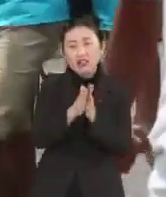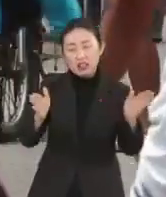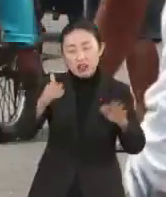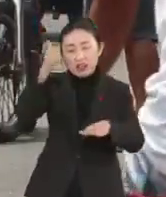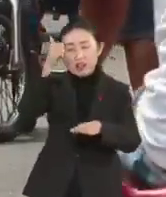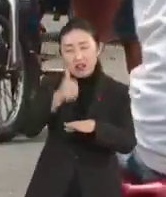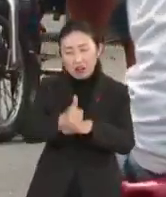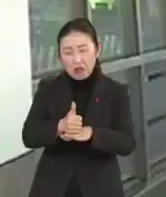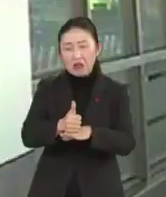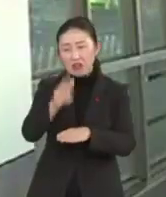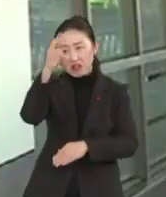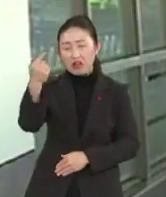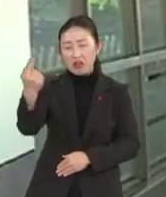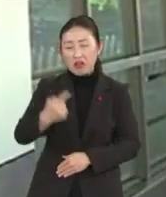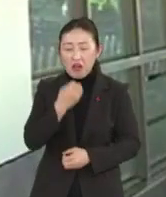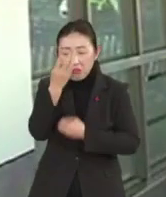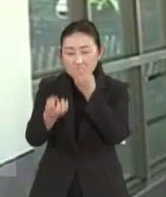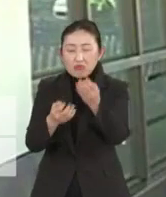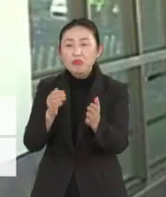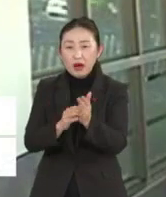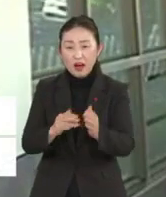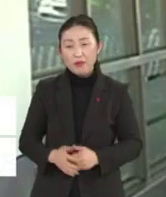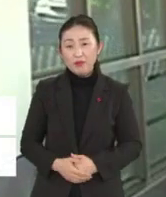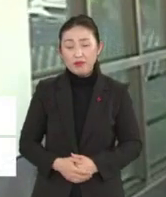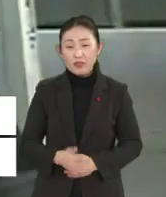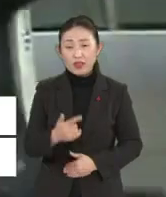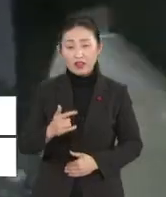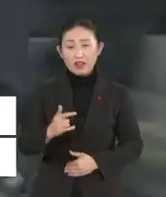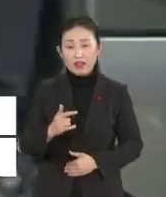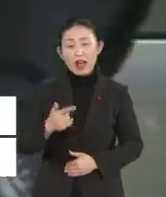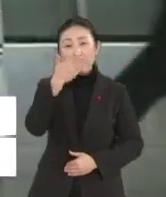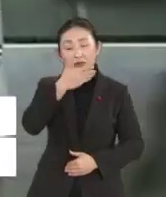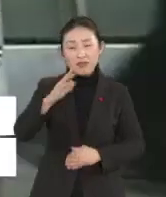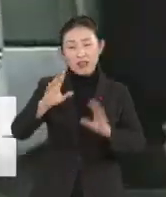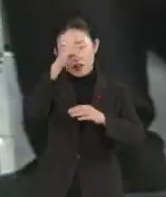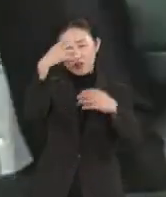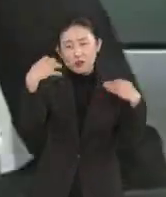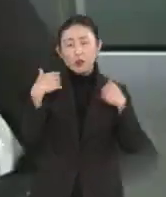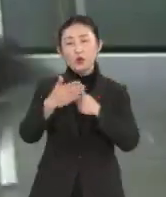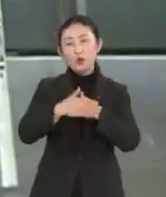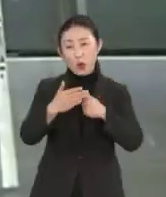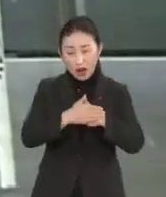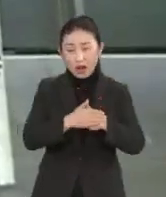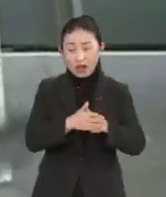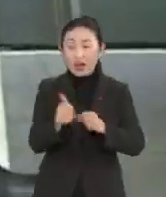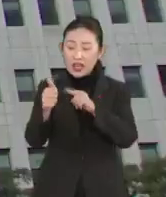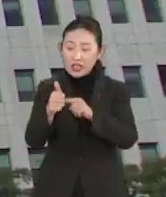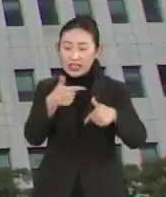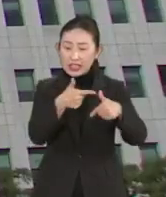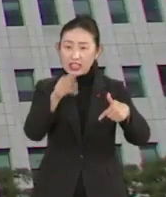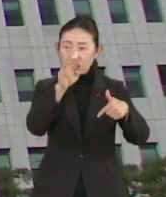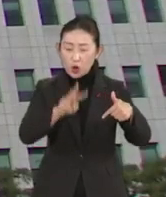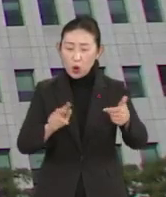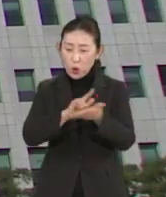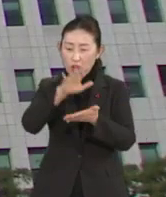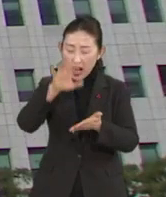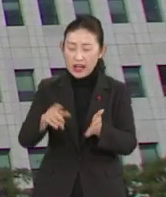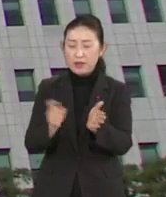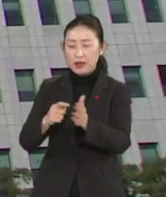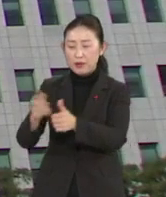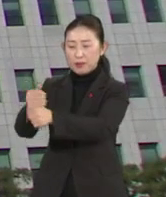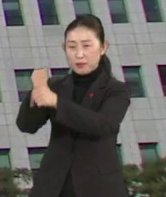a씨는 결국 자수했습니다 인터폴의 공조를 받은 경찰은 a씨를 인천공항에서 긴급체포한 뒤 사례